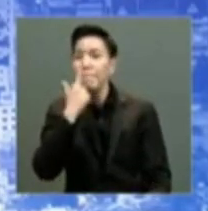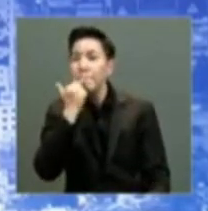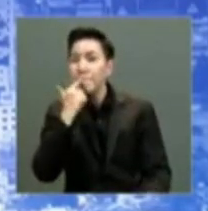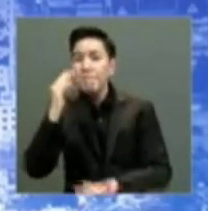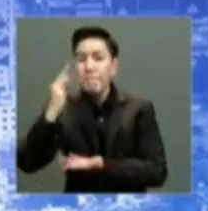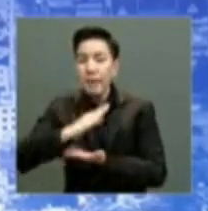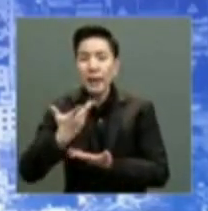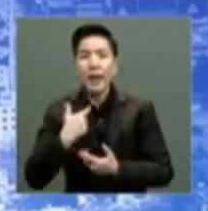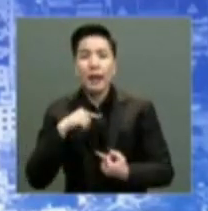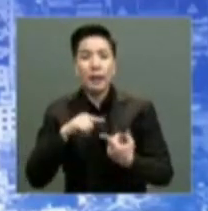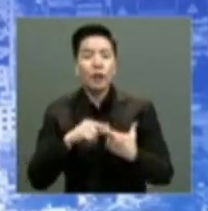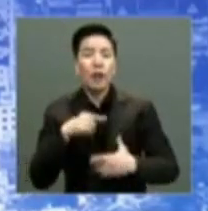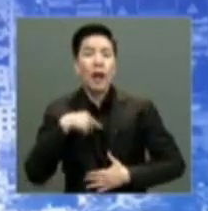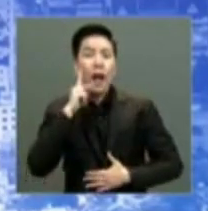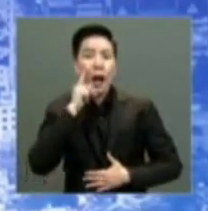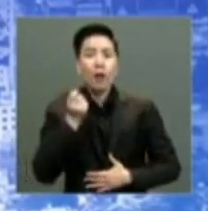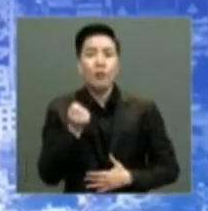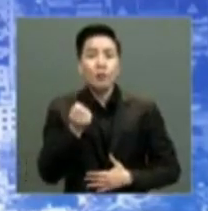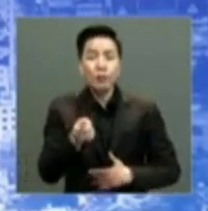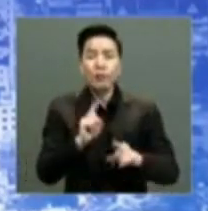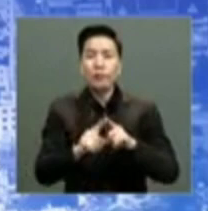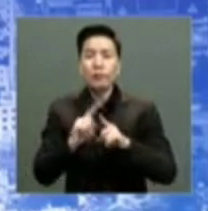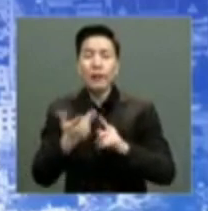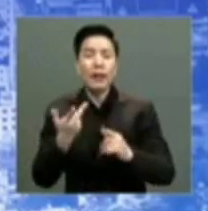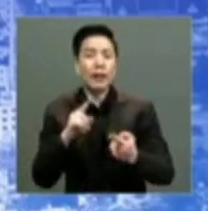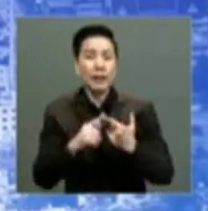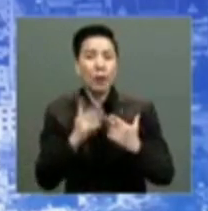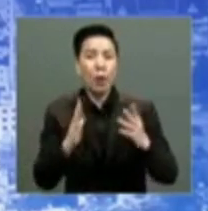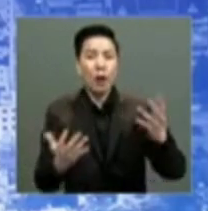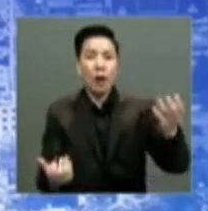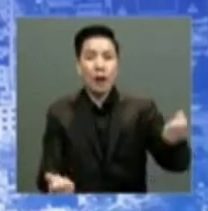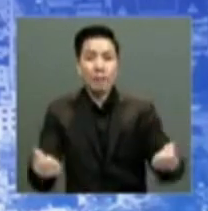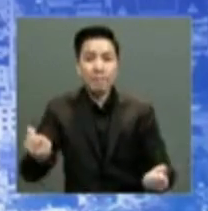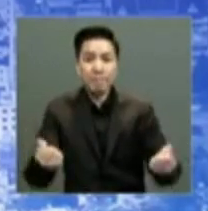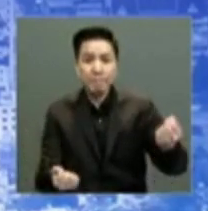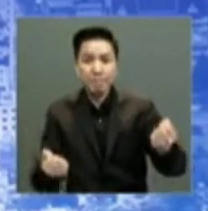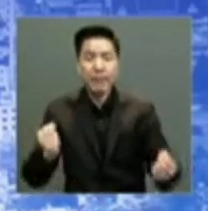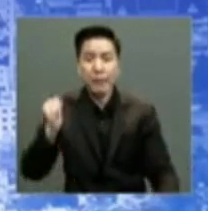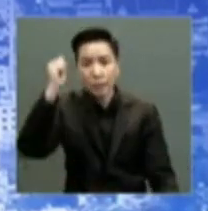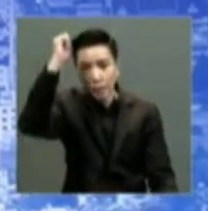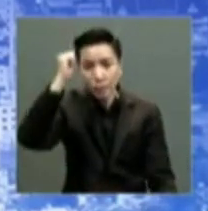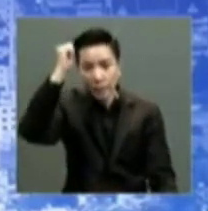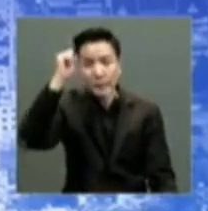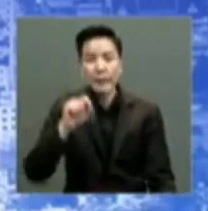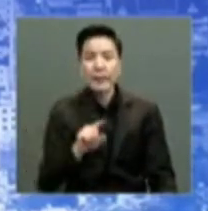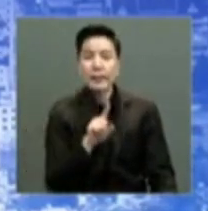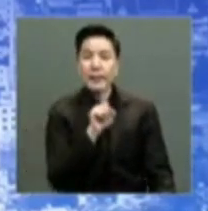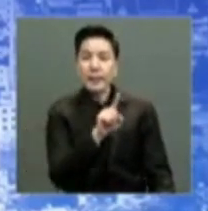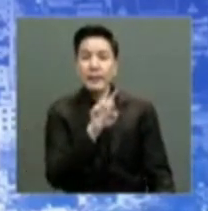คนทั้งเรื่องของการจัดคนไปดูแลทั้งเรื่องของการหมอทั้งเรื่องของห้องพักท่านก็อยากได้ห้องพักเดี่ยวอะไรหมายเรานี่เนี้ยทำให้สมทุกๆคนสมใจได้ทุกคนเนี่ยยากมากแต่ทางเรื่องของทางสวก็ถือเรื่องนี้เป็นหลักแล้วก็เอามาตรฐานทางด้านสาธารณสุขเข้ามาจับด้วยเพราะฉะนั้นตัวนี้ศักยภาพก็ทำได้ประมาณอย่างนี้ไม่ได้มีประเด็นอะไรเลยนะครับเพราะฉะนั้นตรงนี้ผู้สื่อข่าวทั้งไทยและต่างประเทศก็ช่วยกันด้วยนะครับเพื่อจะได้ให้ความเข้าใจในเรื่องนี้กันครับถ้าและอีกหนึ่งประเด็นนะเรียกว่าหลายสำนักข่าวหน้าที่สอบถามเข้ามาไม่ว่าจะเป็นไทยพีบีเอสหรือว่าเดลินิวส์รวมถึงประชาชนที่ติดตามผ่านFacebook Liteร.รอาของกรณีคนขับรถสาย 140